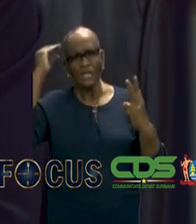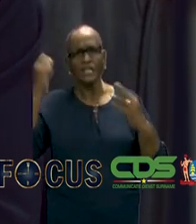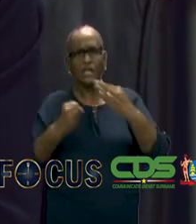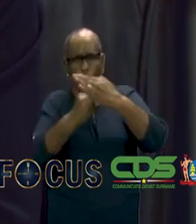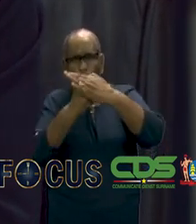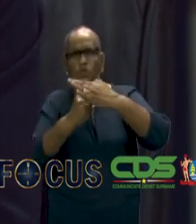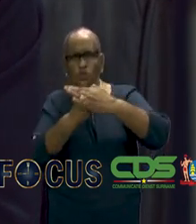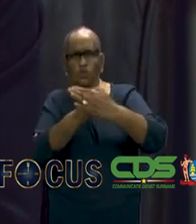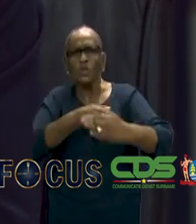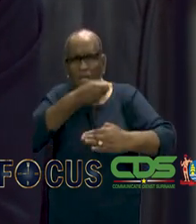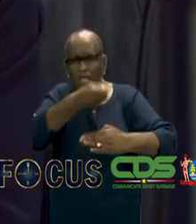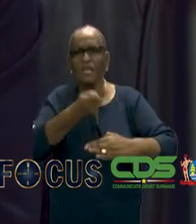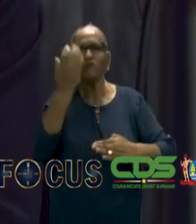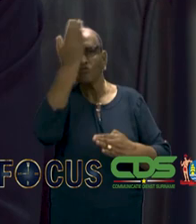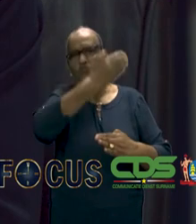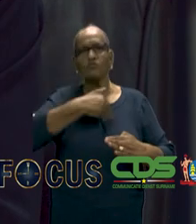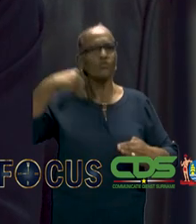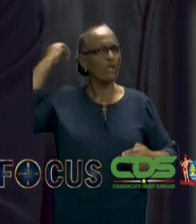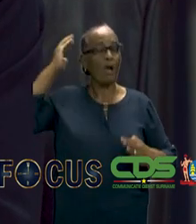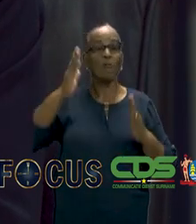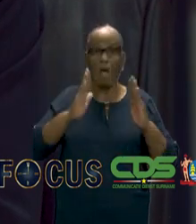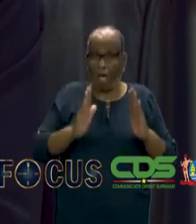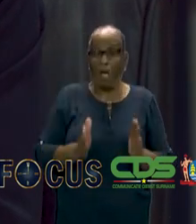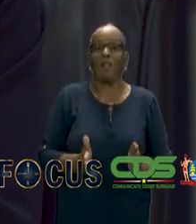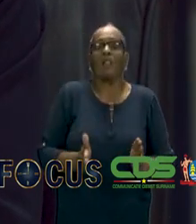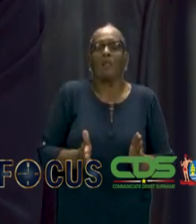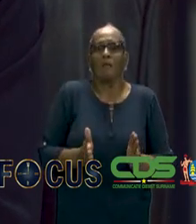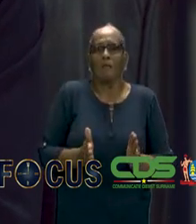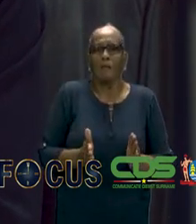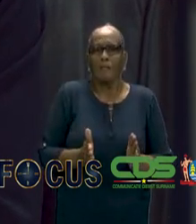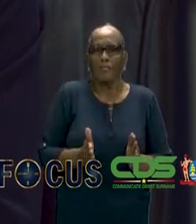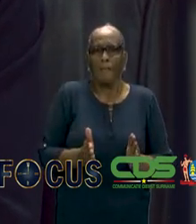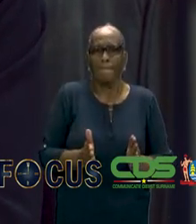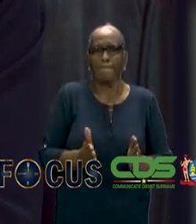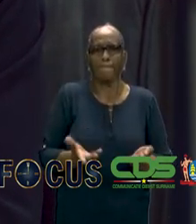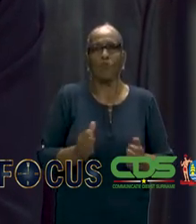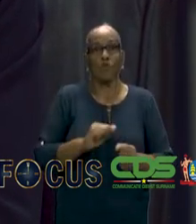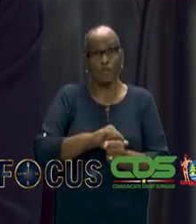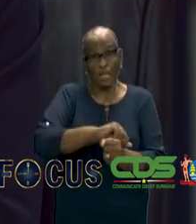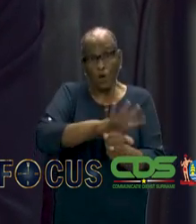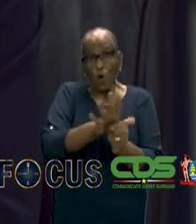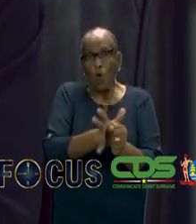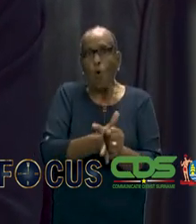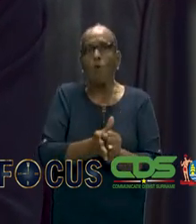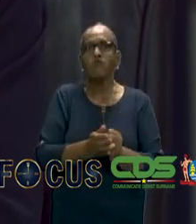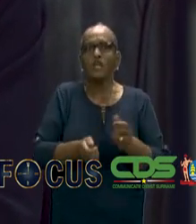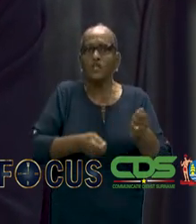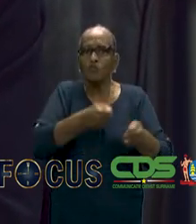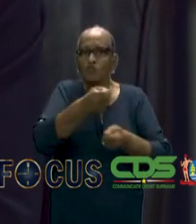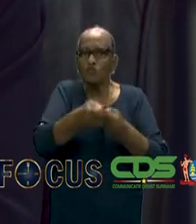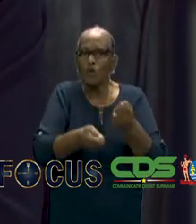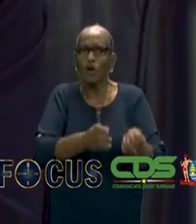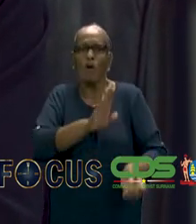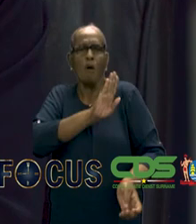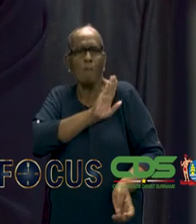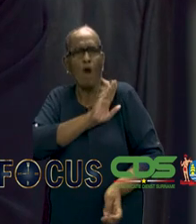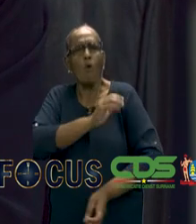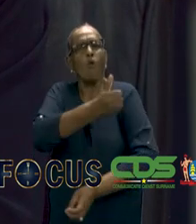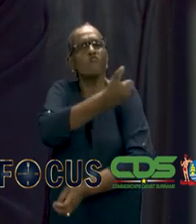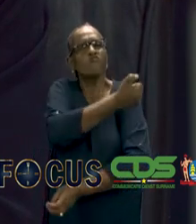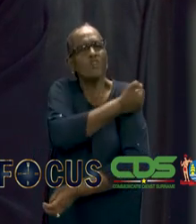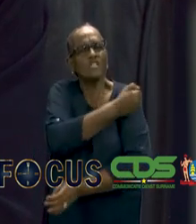Suriname op het gebied van de COVID-zorg, maar ook de vaccinatie, ons